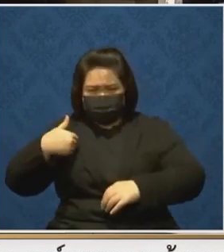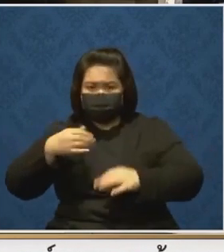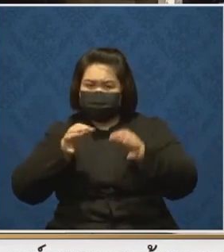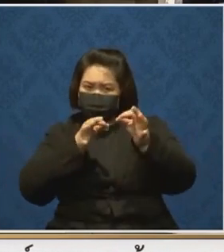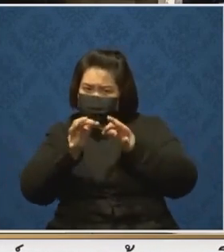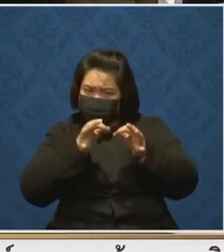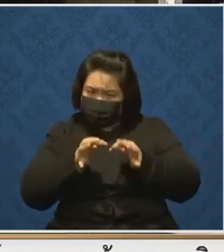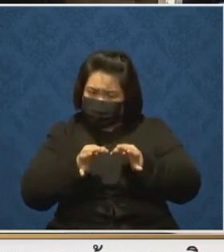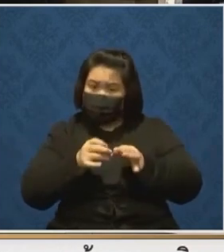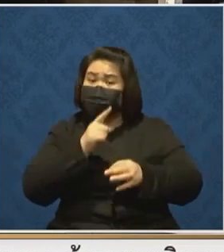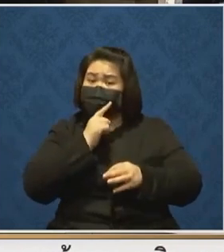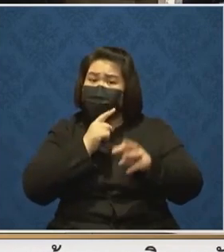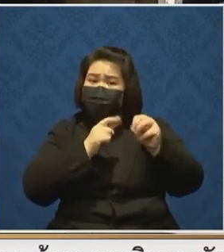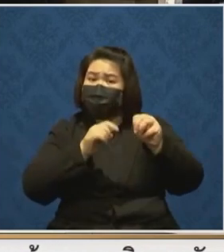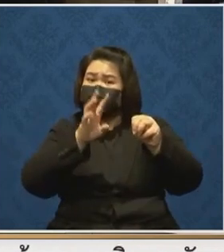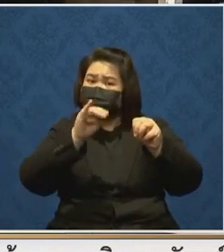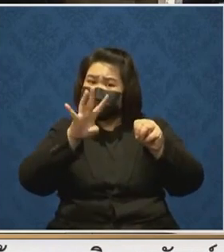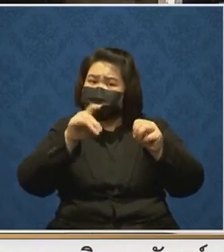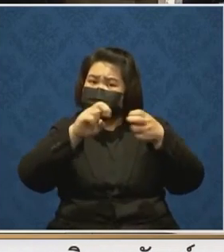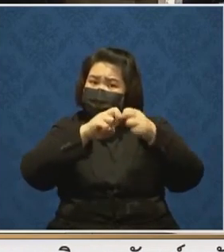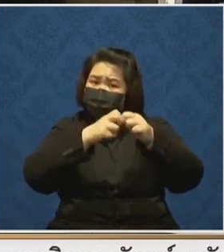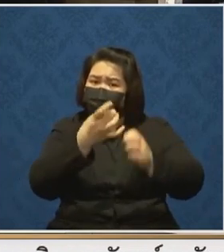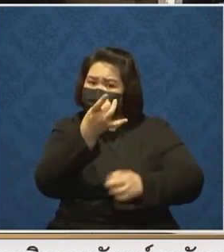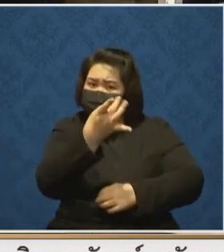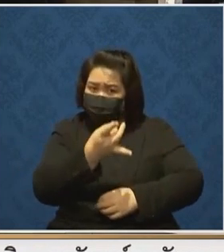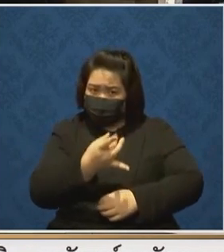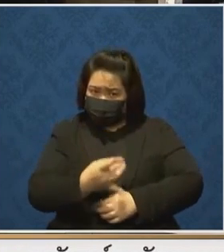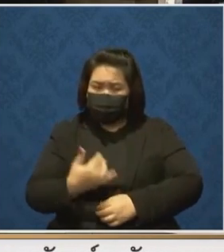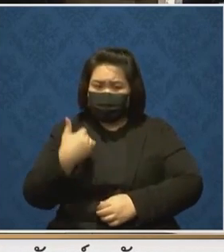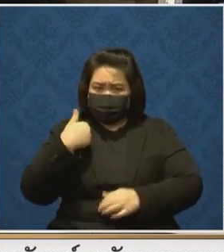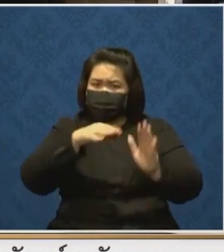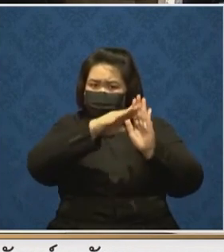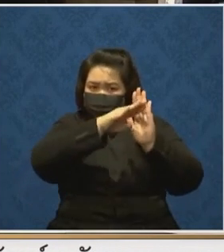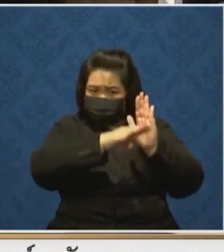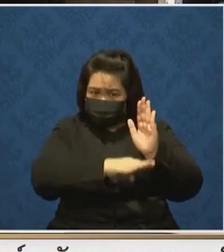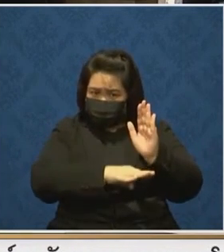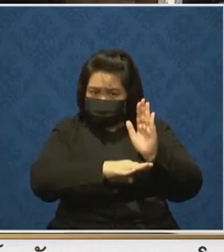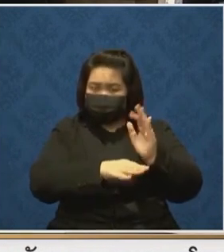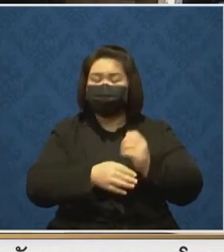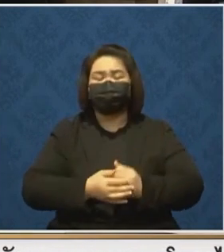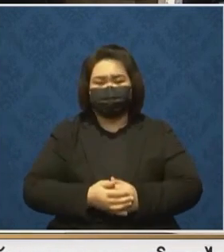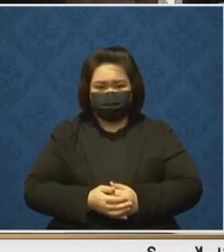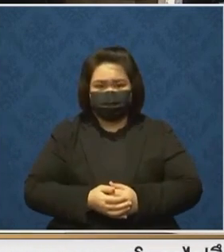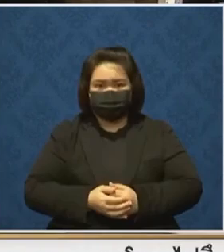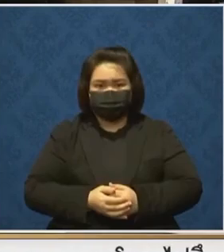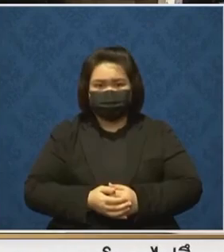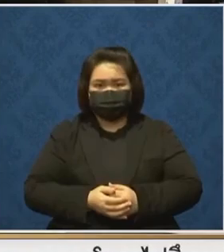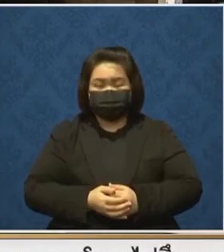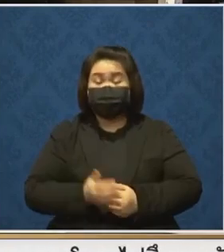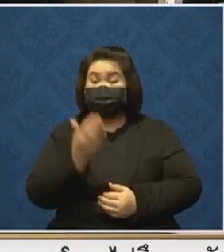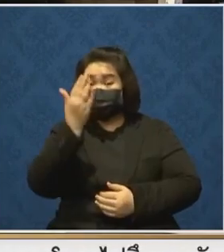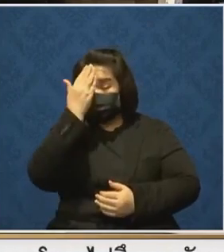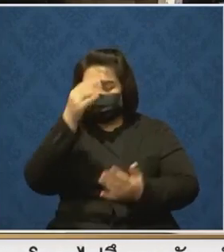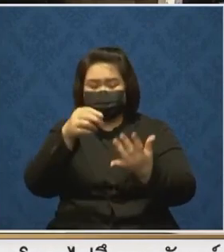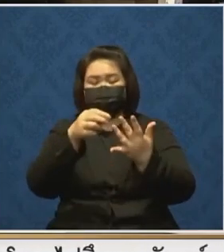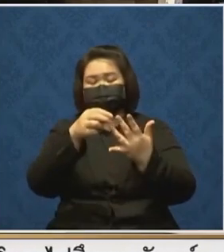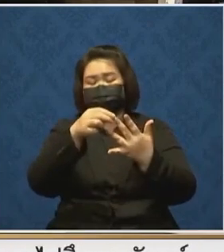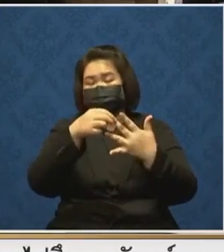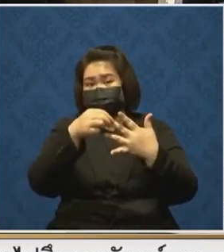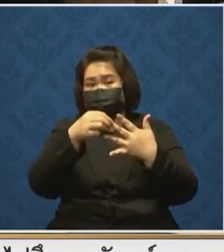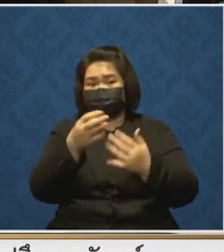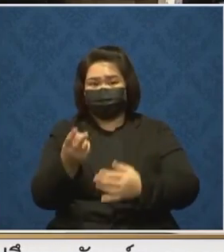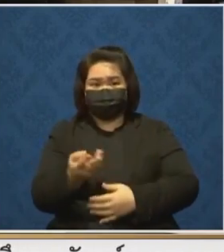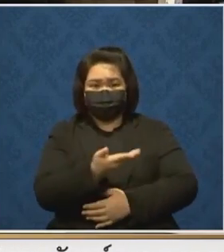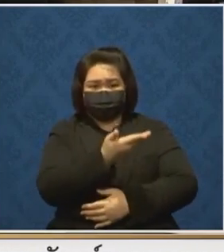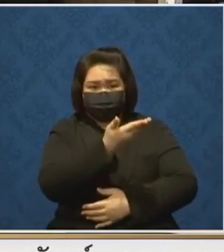ตรา 44 ของพิกประยุตจ์โชาหัวหน้าคอสช.นขณะนั้นโดยในอีษารหน้าที่ 3 ขอนุญาตขนสไ